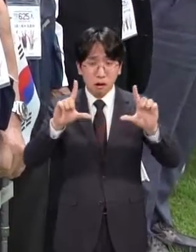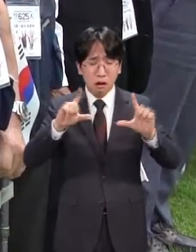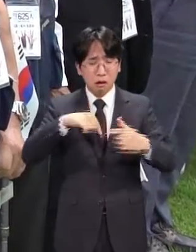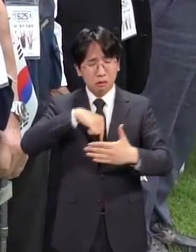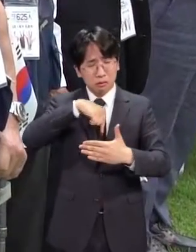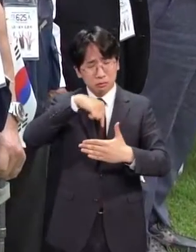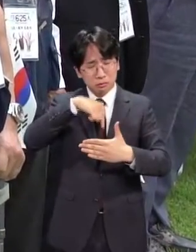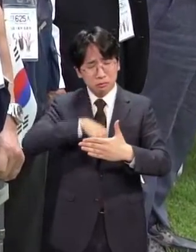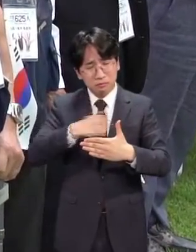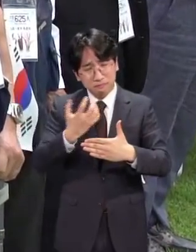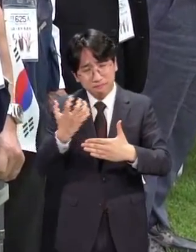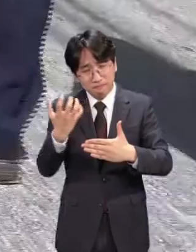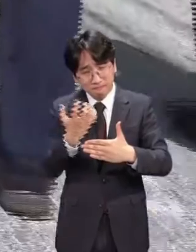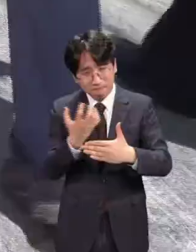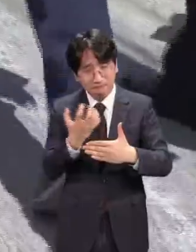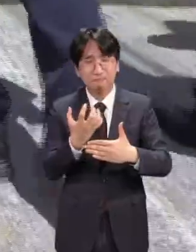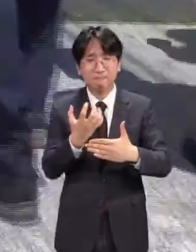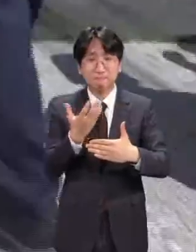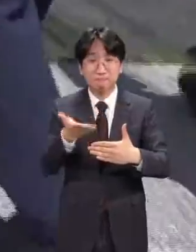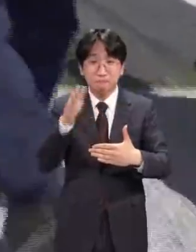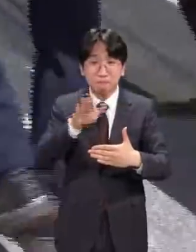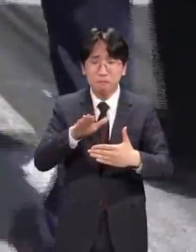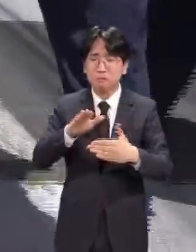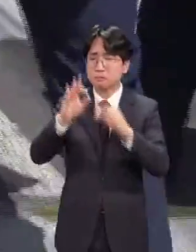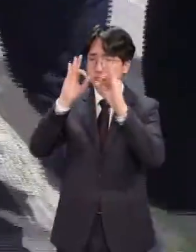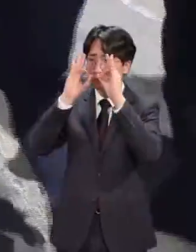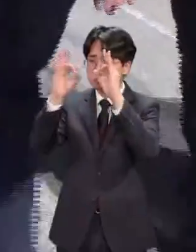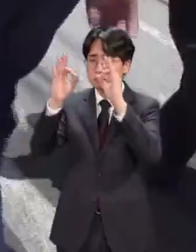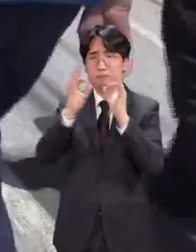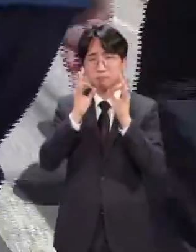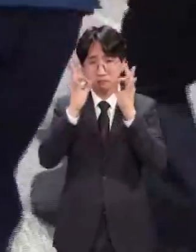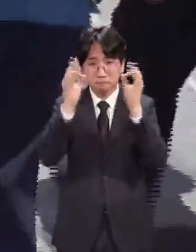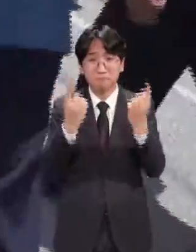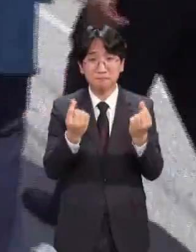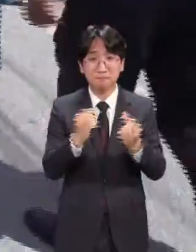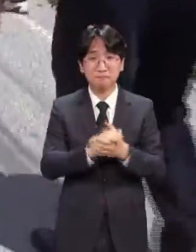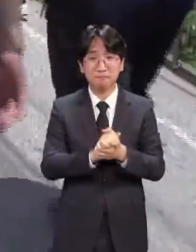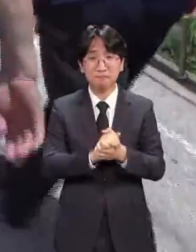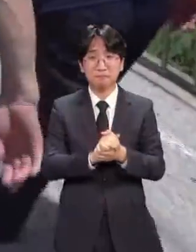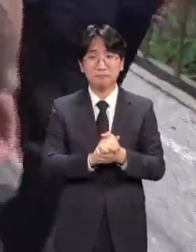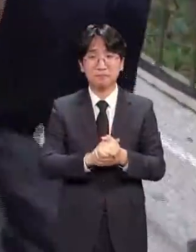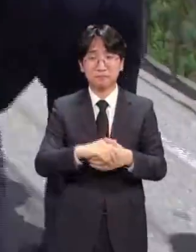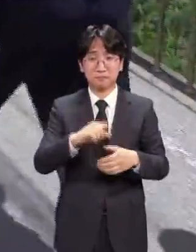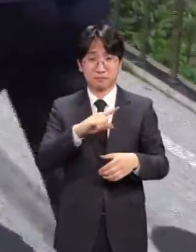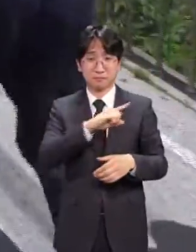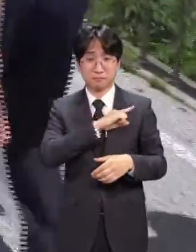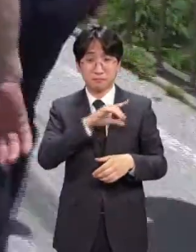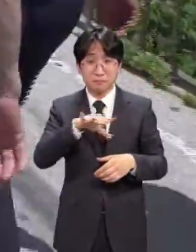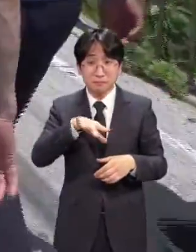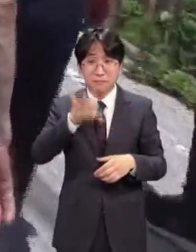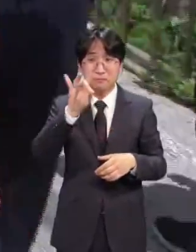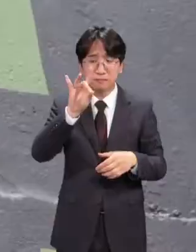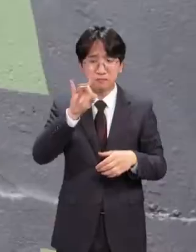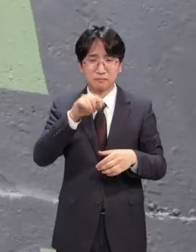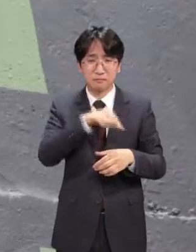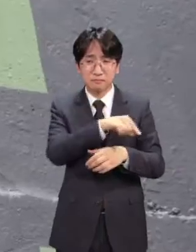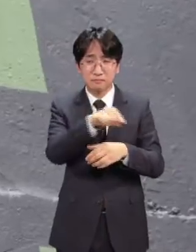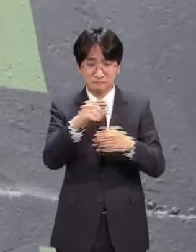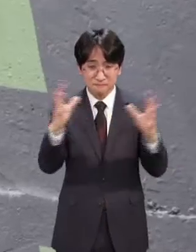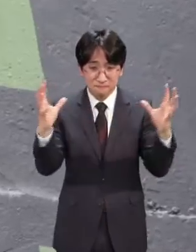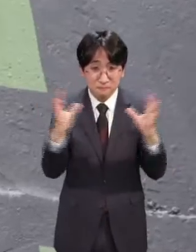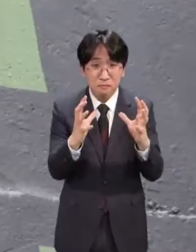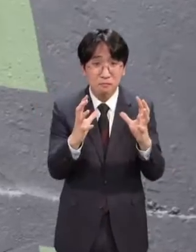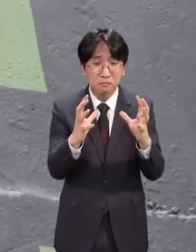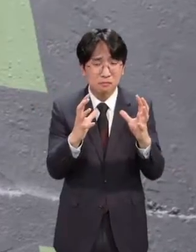역사를 만나기 위해서입니다. 두 시간이 걸려 도착한 철원. 첫 전적지는 북이 남침을 위해